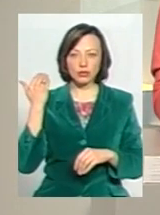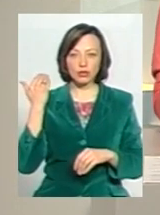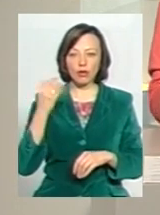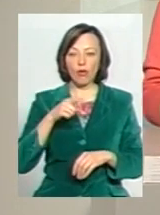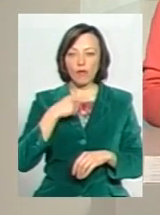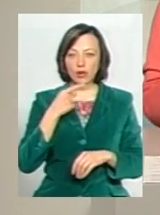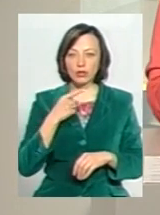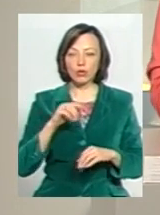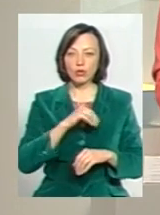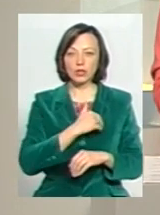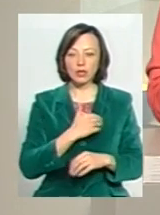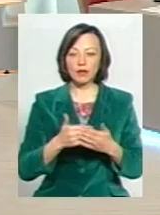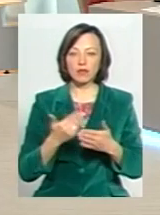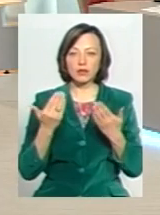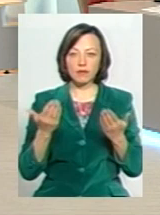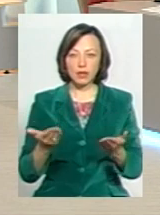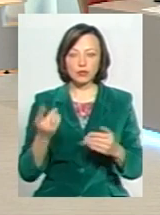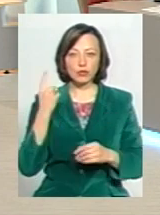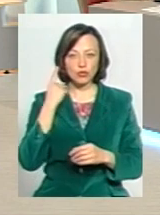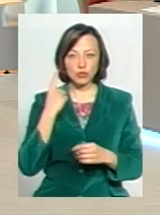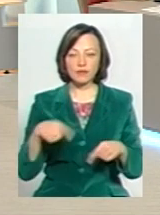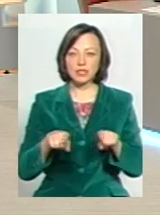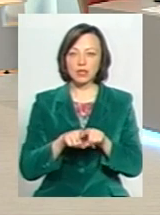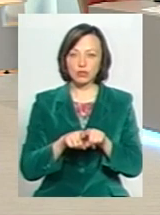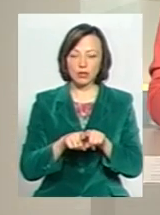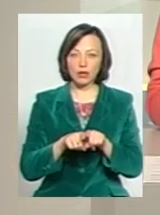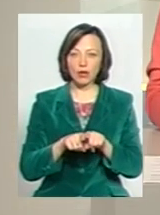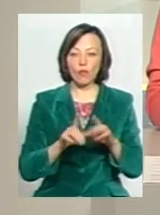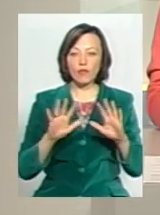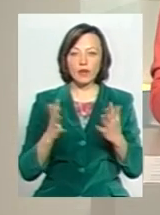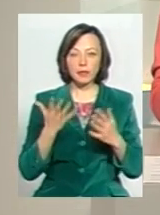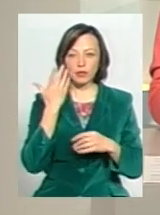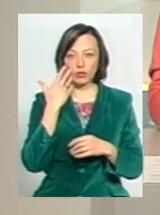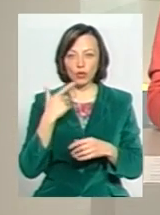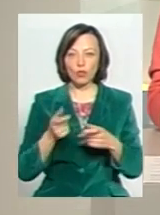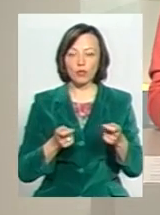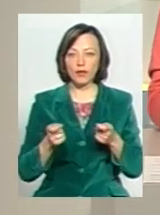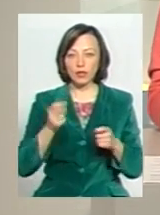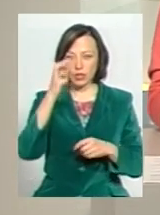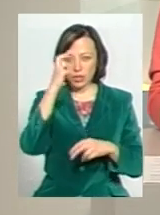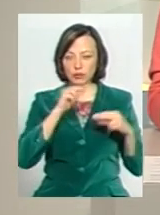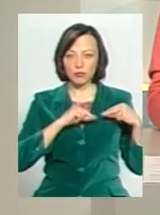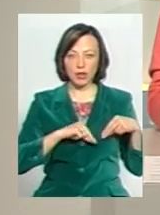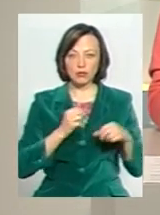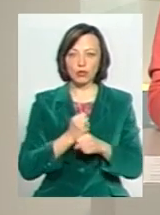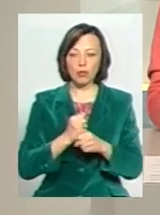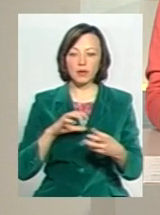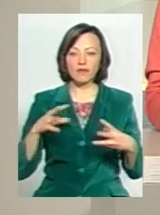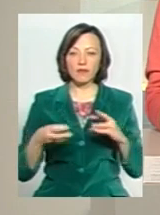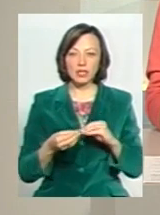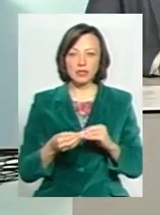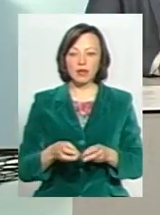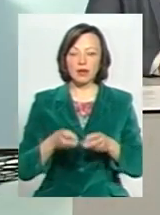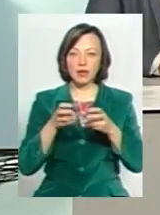раніше говорили, дуже хотіла би від вас, шановні гості, почути все ж таки, у випадку, коли управління Держпраці робить висновок, що